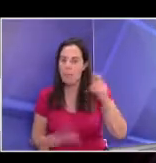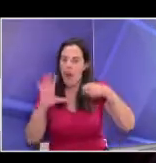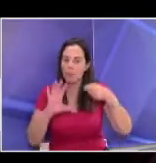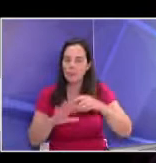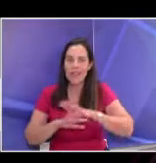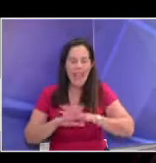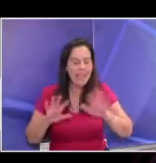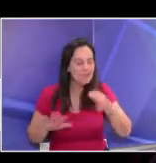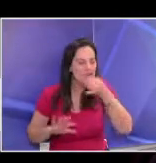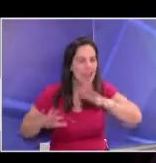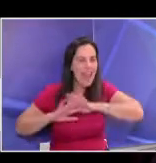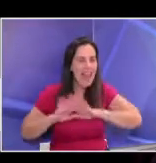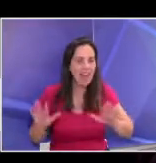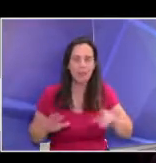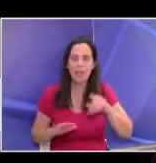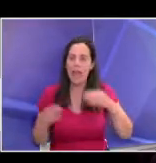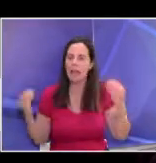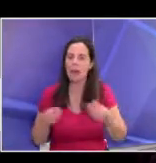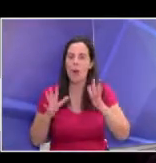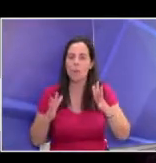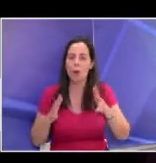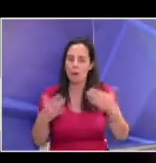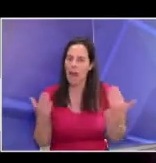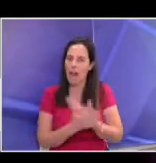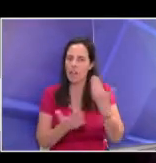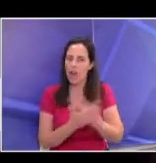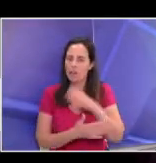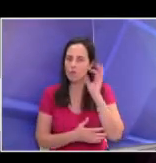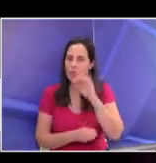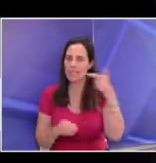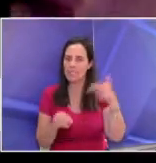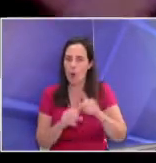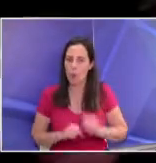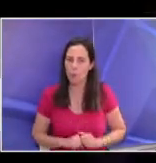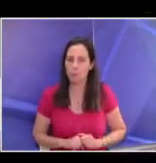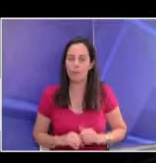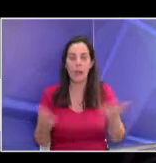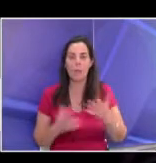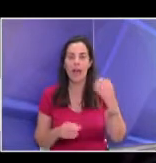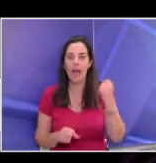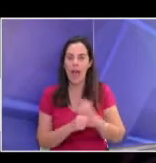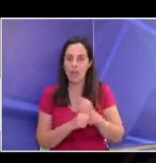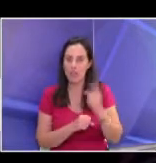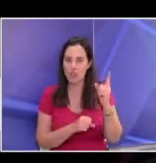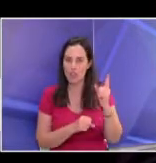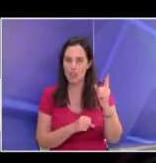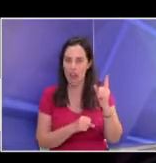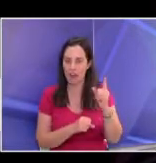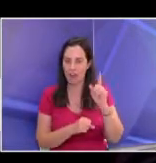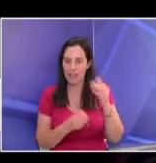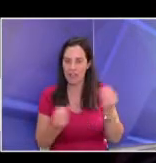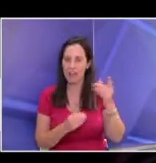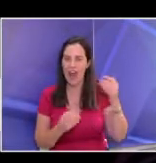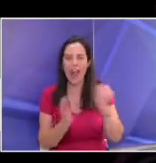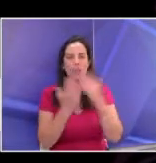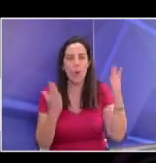קולנוע, אין צל של ספק שאלה דברים מאוד מרעננים מבחינת הממלכה הסעודית. מה שעשה חשוגי, וזה העניין